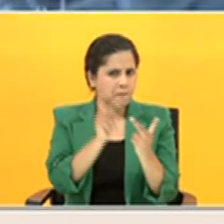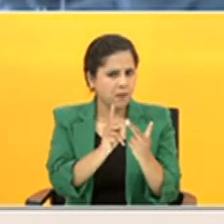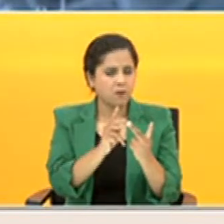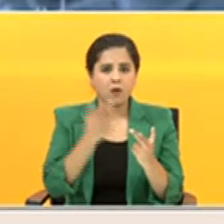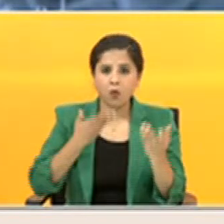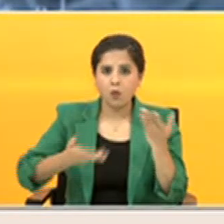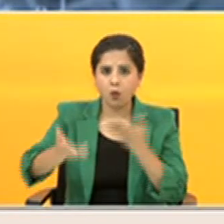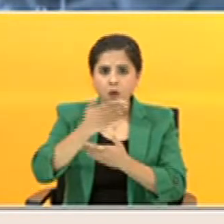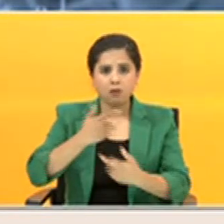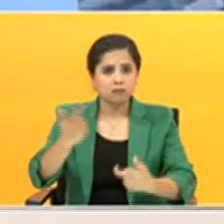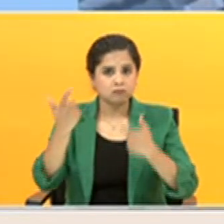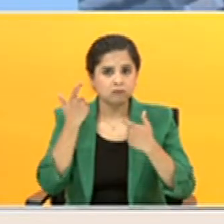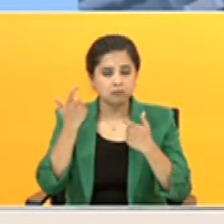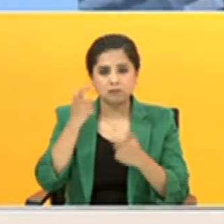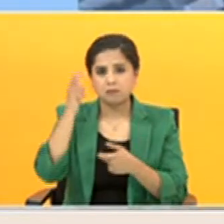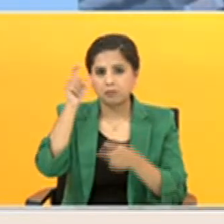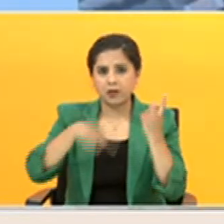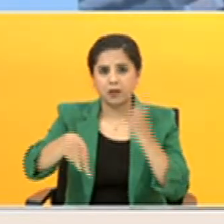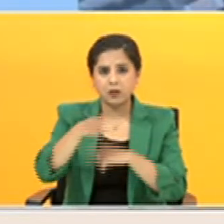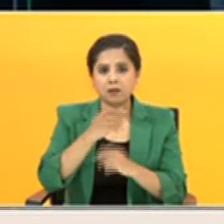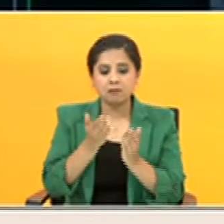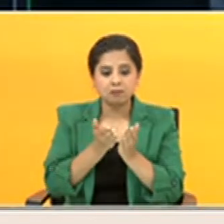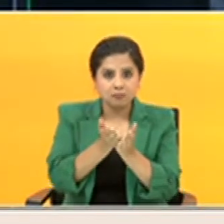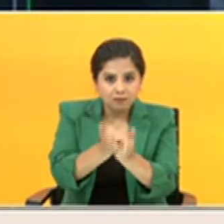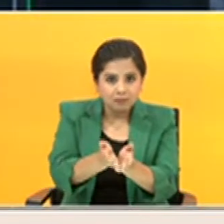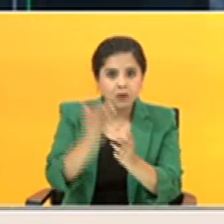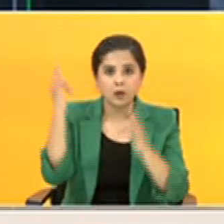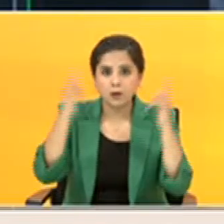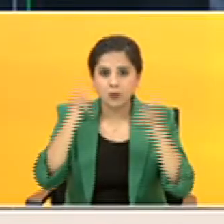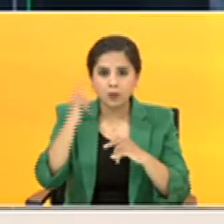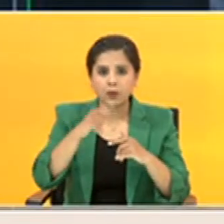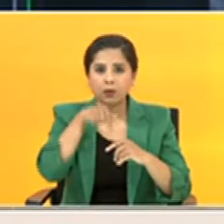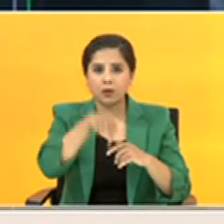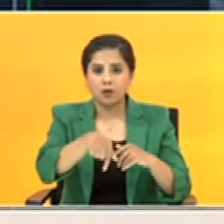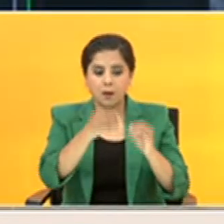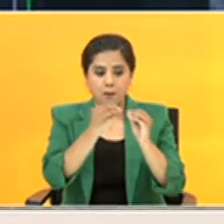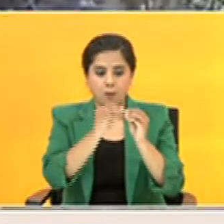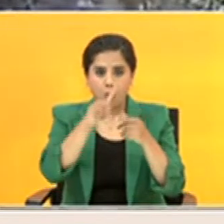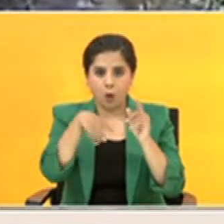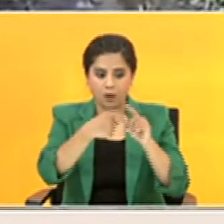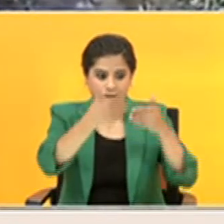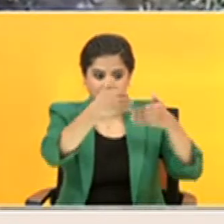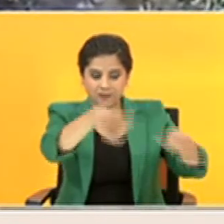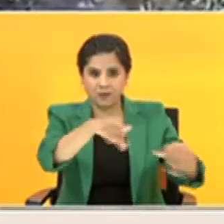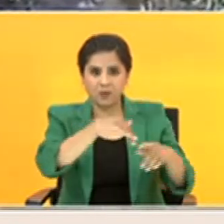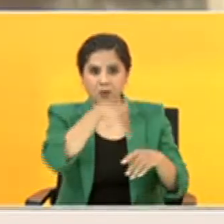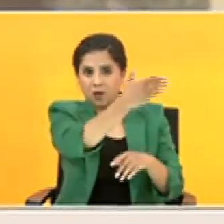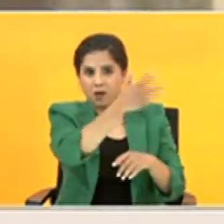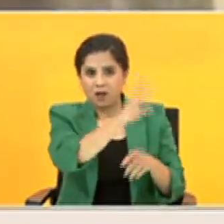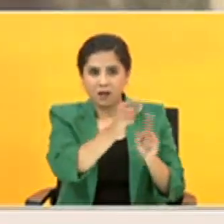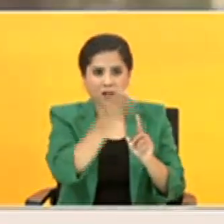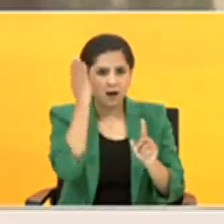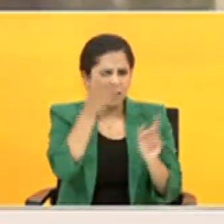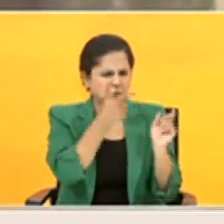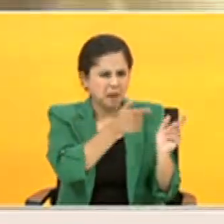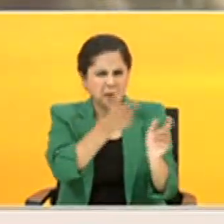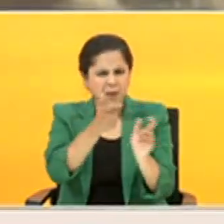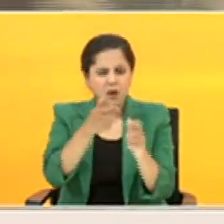हमारी सेनाओं ने सीमा पार के आतंकवादी ठिकानों को ध्वस्त किया, वो अद्भुत